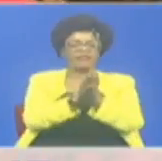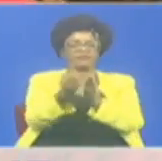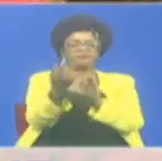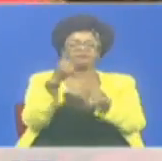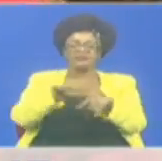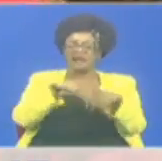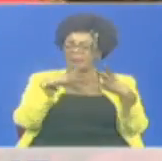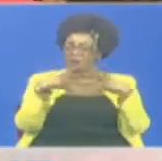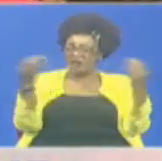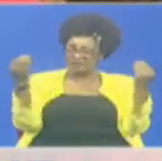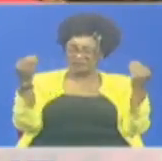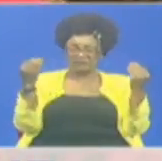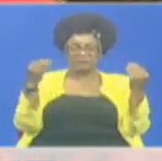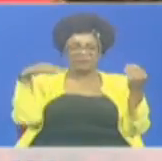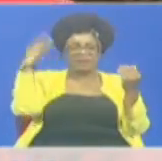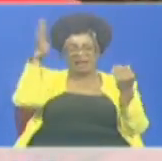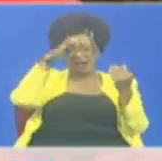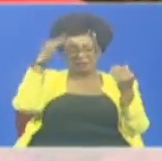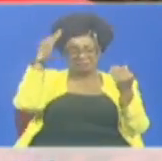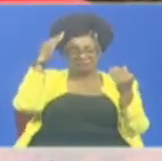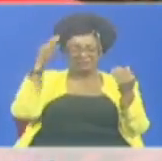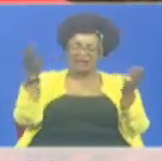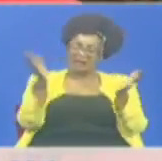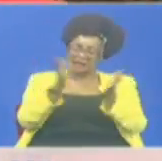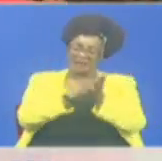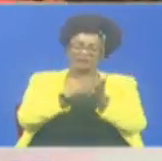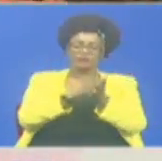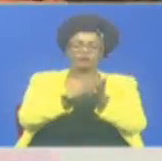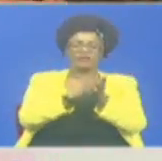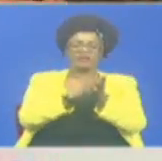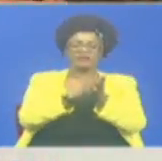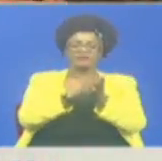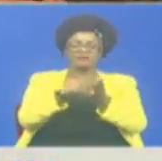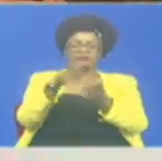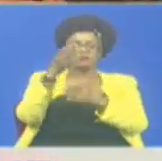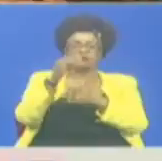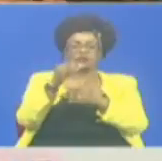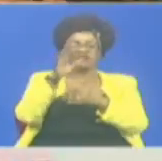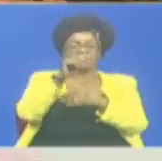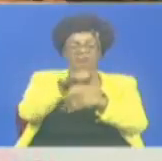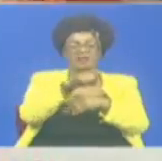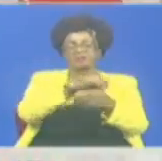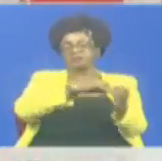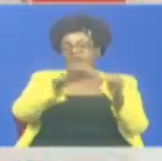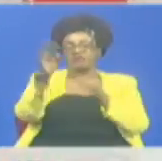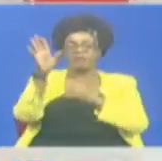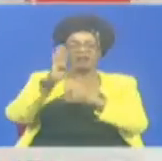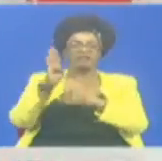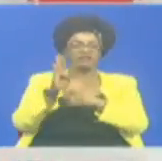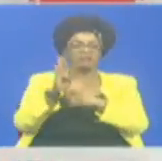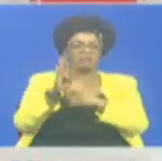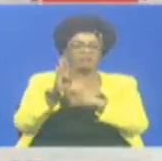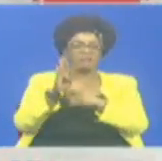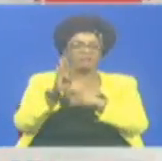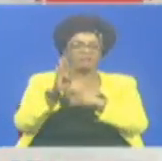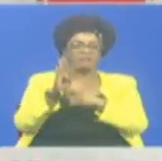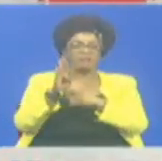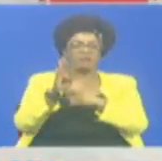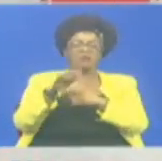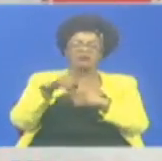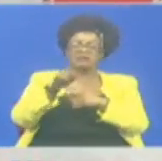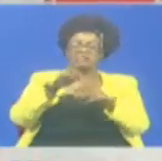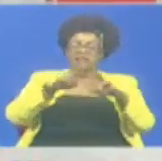Kenya Brewers niliingia Warabuni nilimchukua tena ngaenda naye Warabuni. Sasa ndio akatokea Warabuni akaingia Belgium. Motego's exploits at